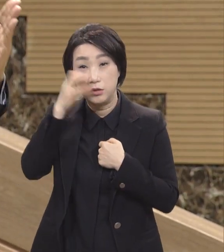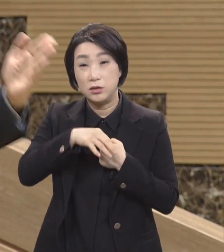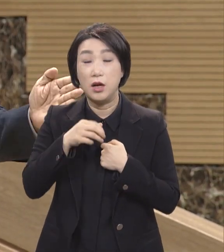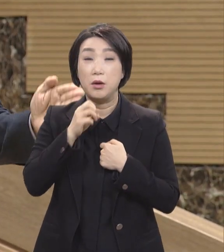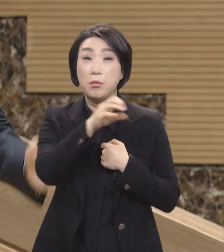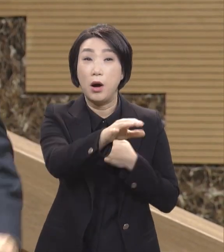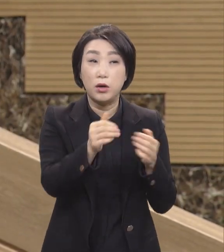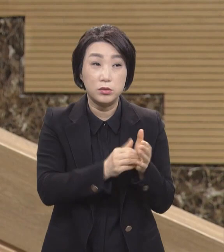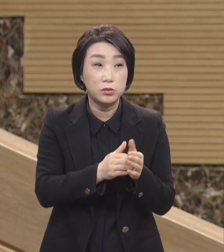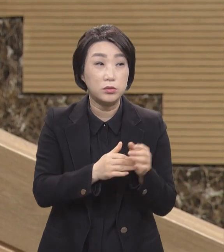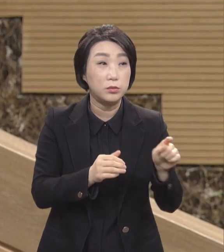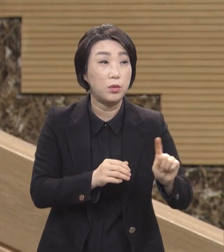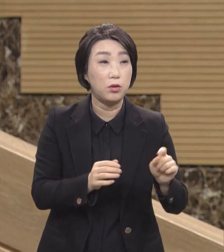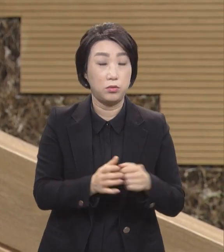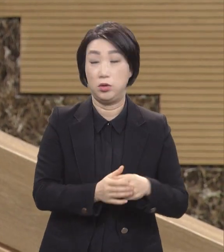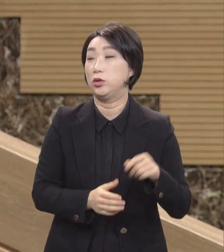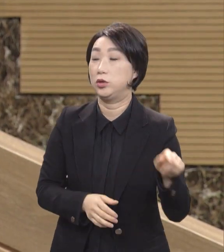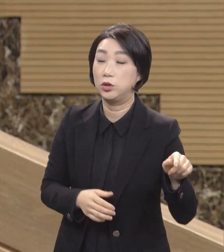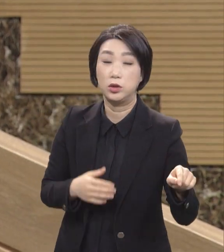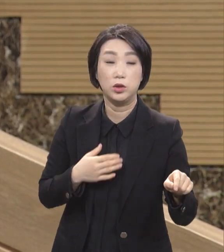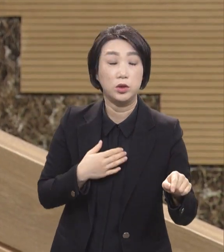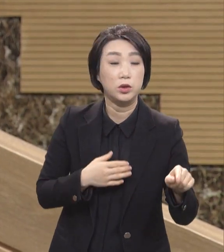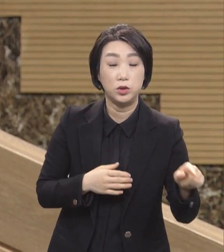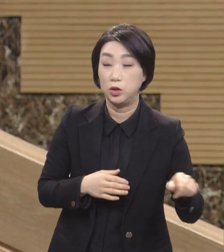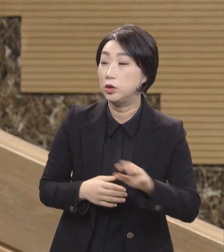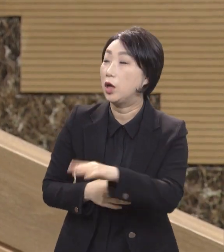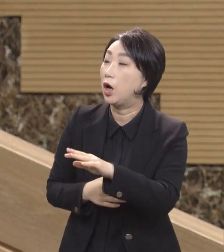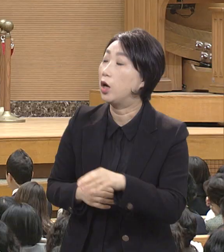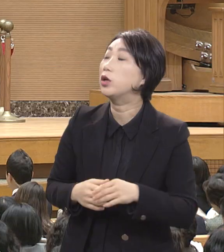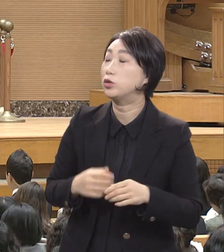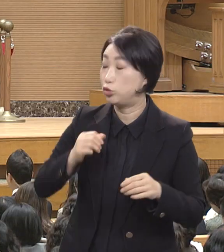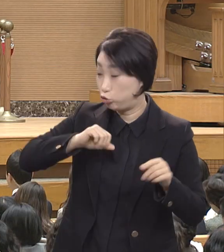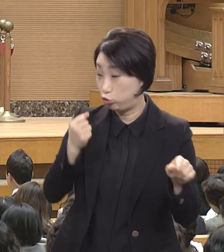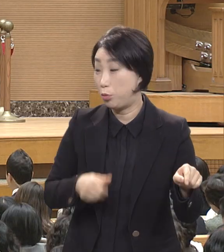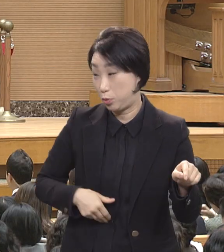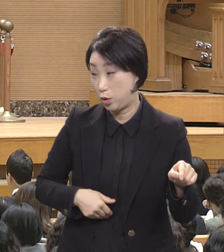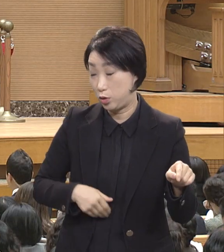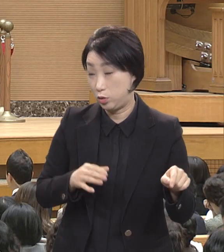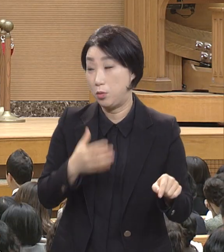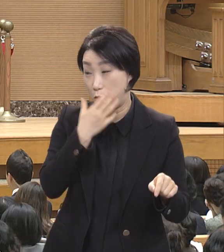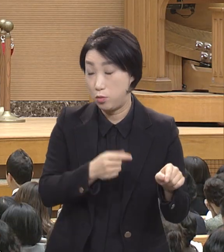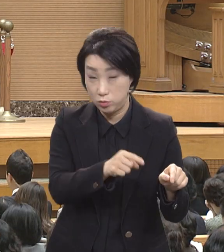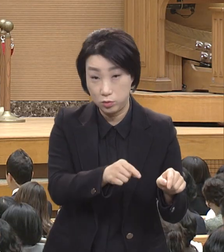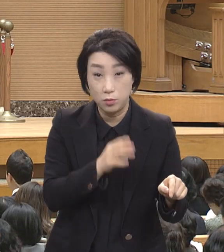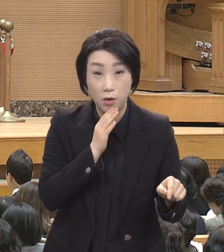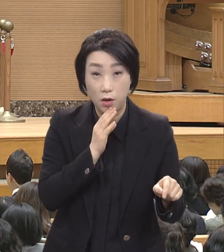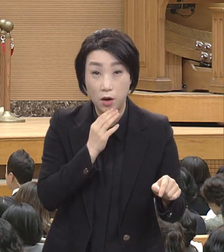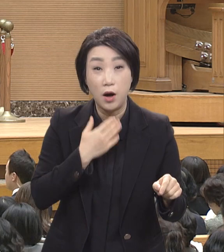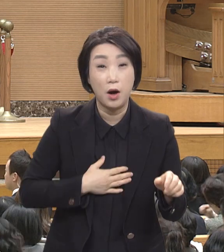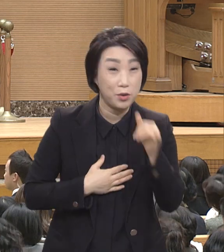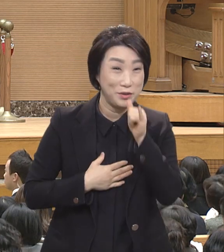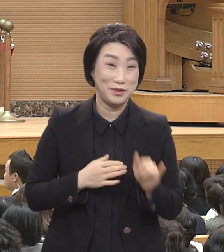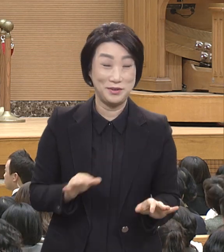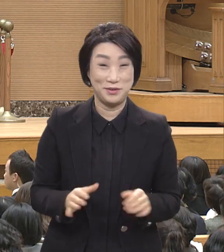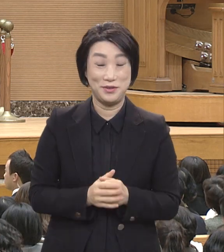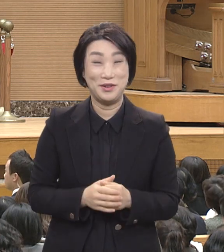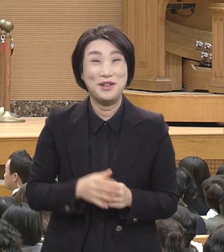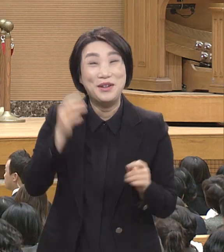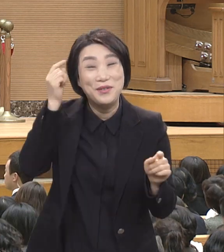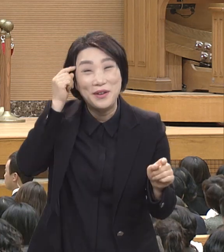그냥 들어라. 그게 복이다. 자, 이런 얘기를 왜